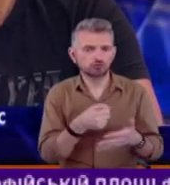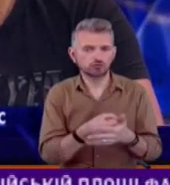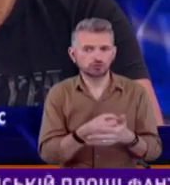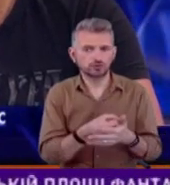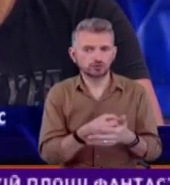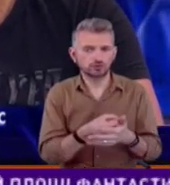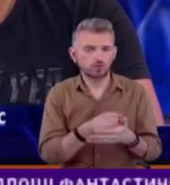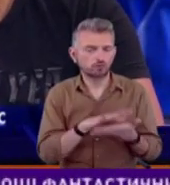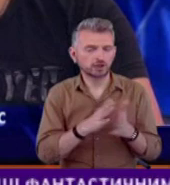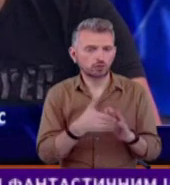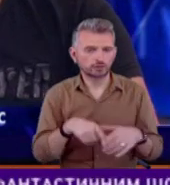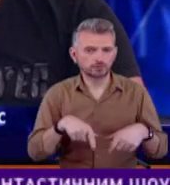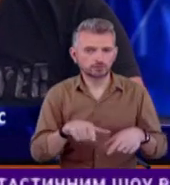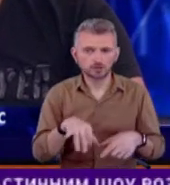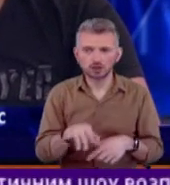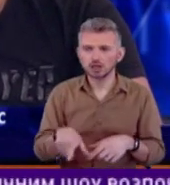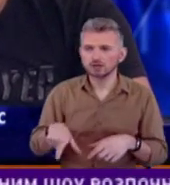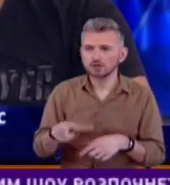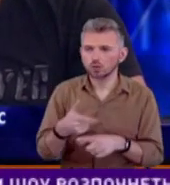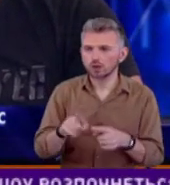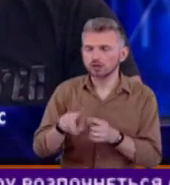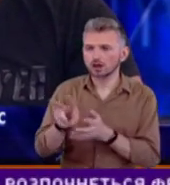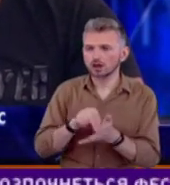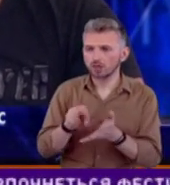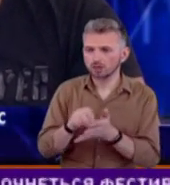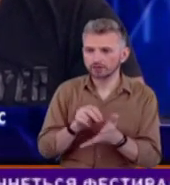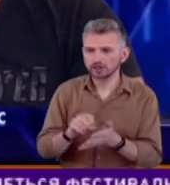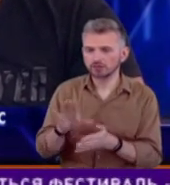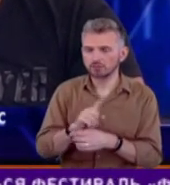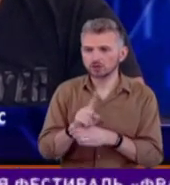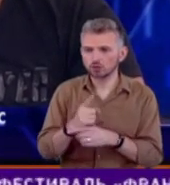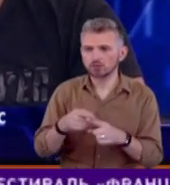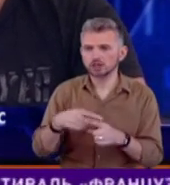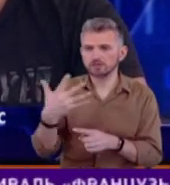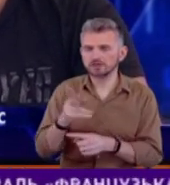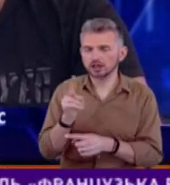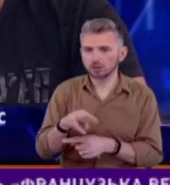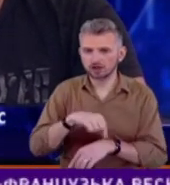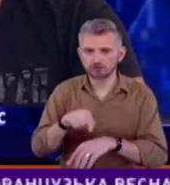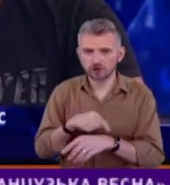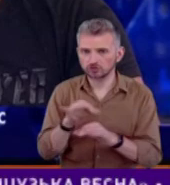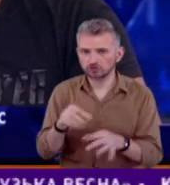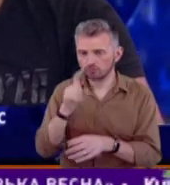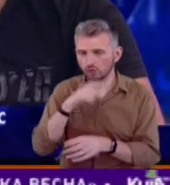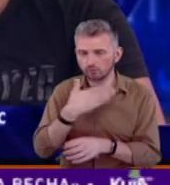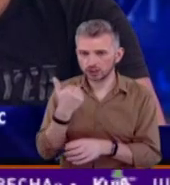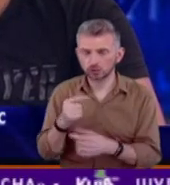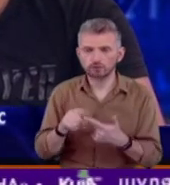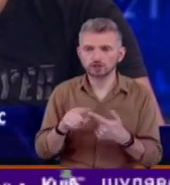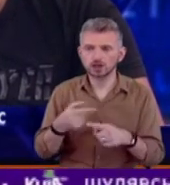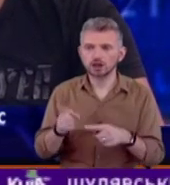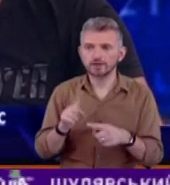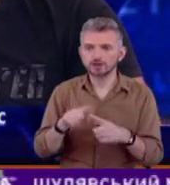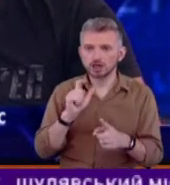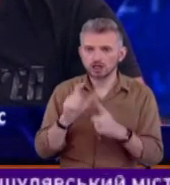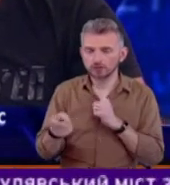є на автошляхах? Во-первых, это, конечно, копирование европейских норм, как и 50 км в час, в этом ничего плохого нет. Во-вторых, это реакция